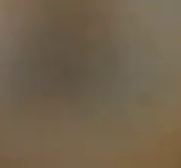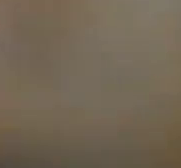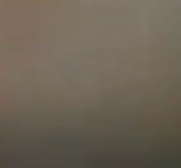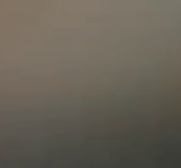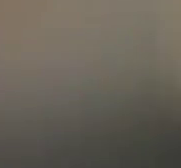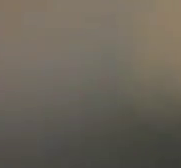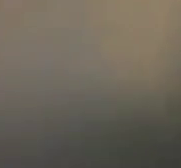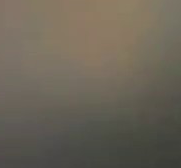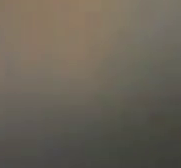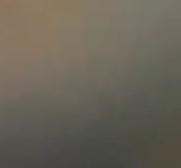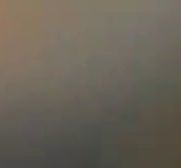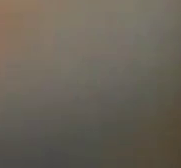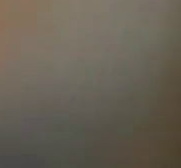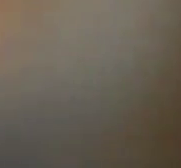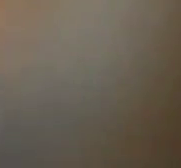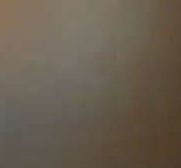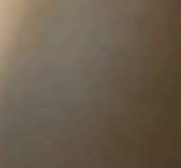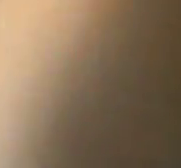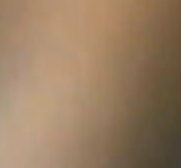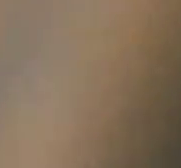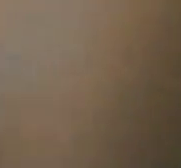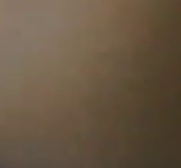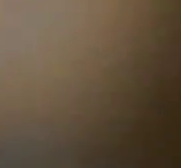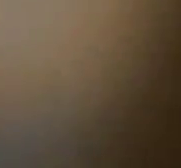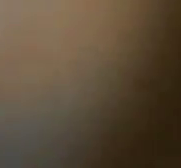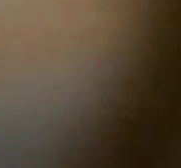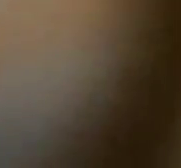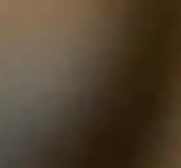Kankurit Kankurit sijikħ. Tx